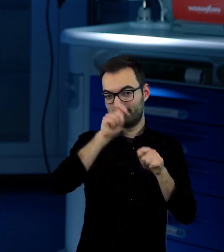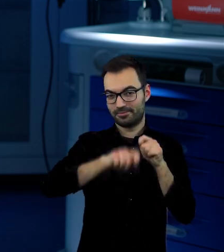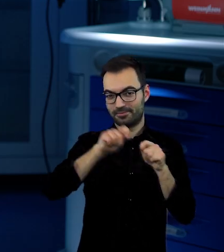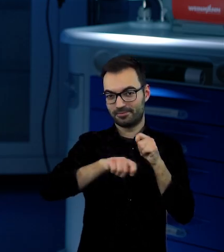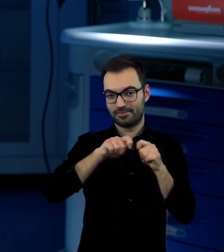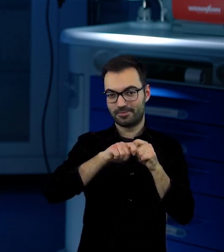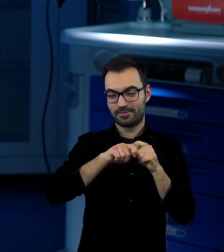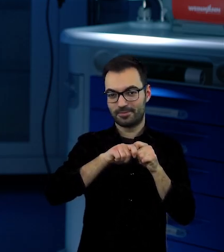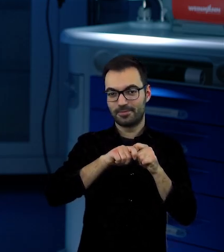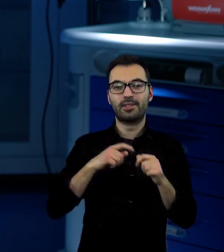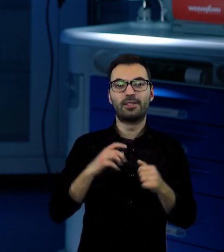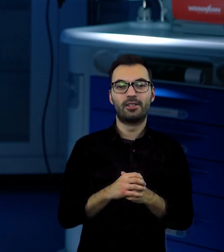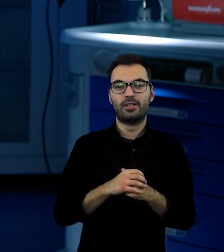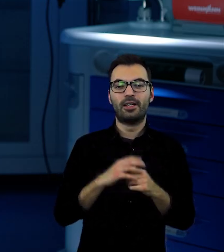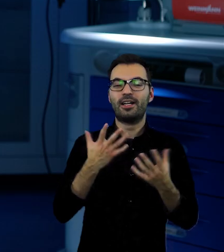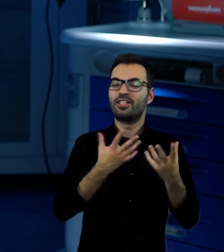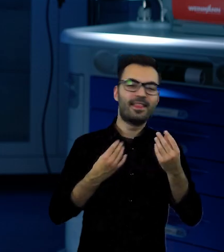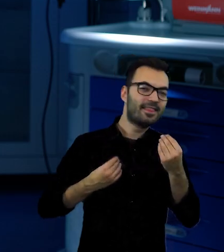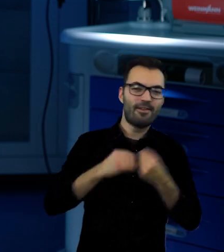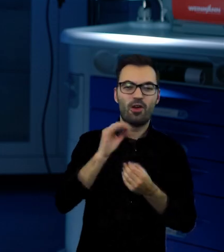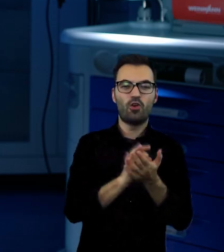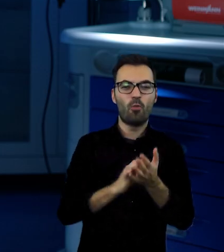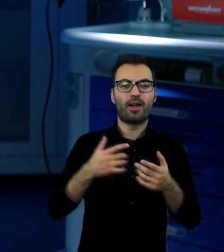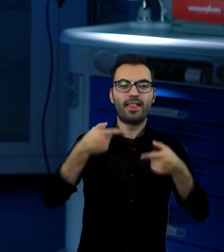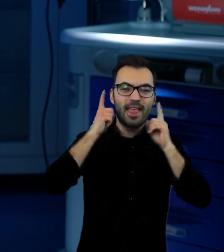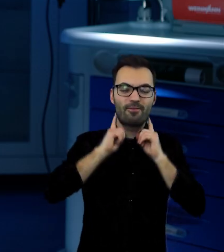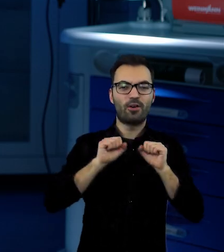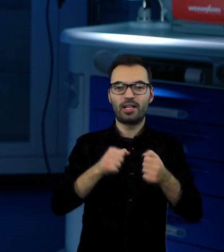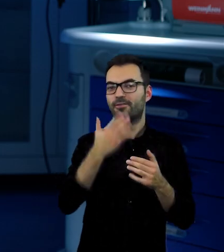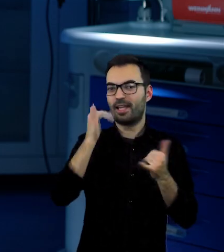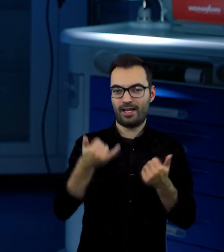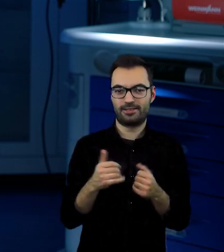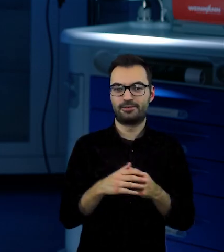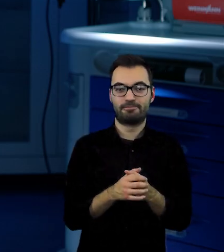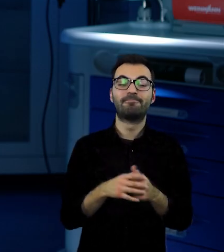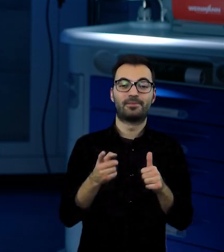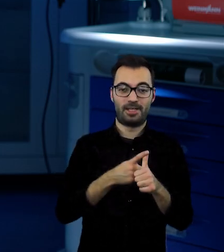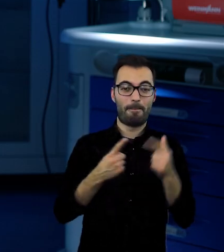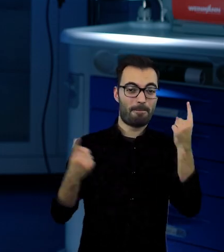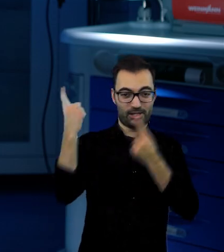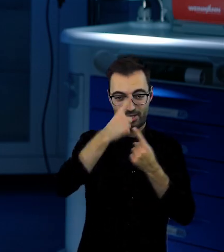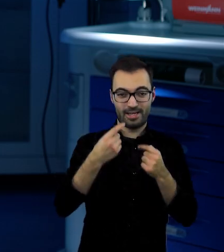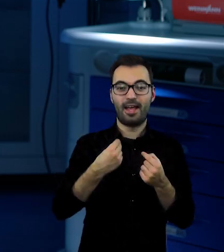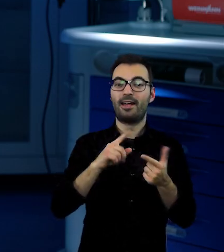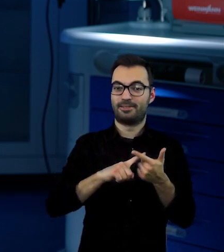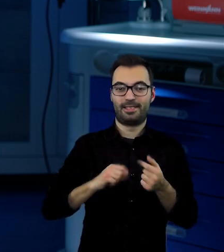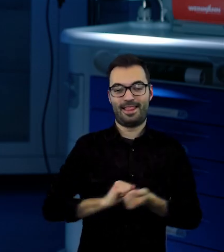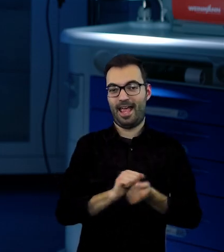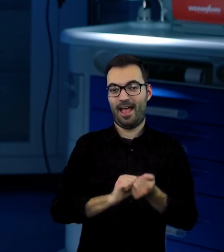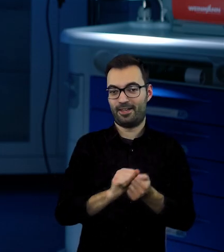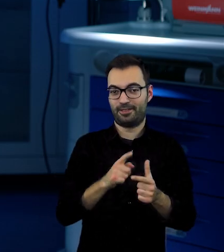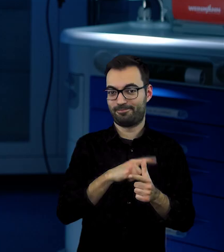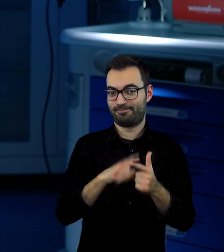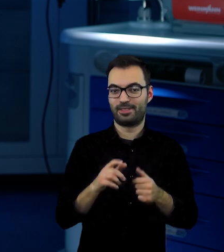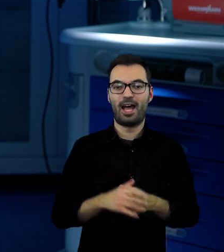nerwu błędnego. Gdyby sprawdzić, w jaką czynność u człowieka zaangażowanych jest najwięcej komórek nerwowych, można